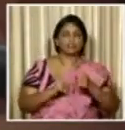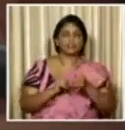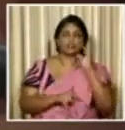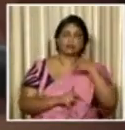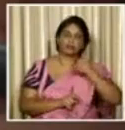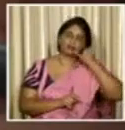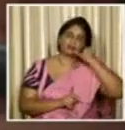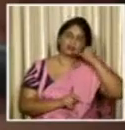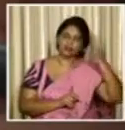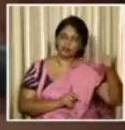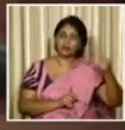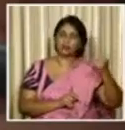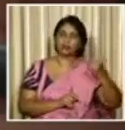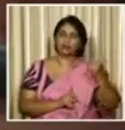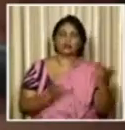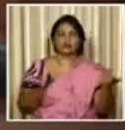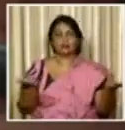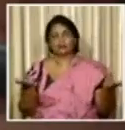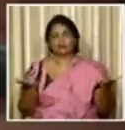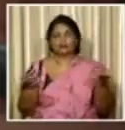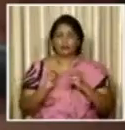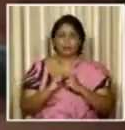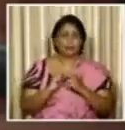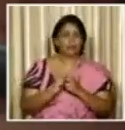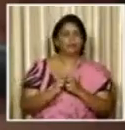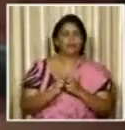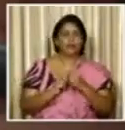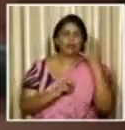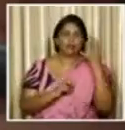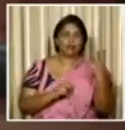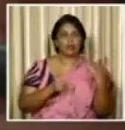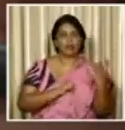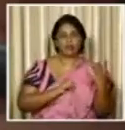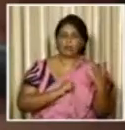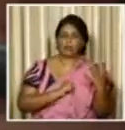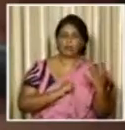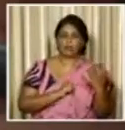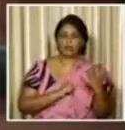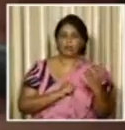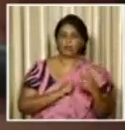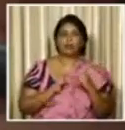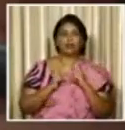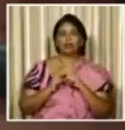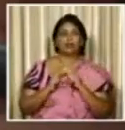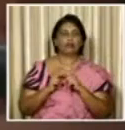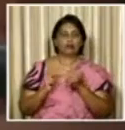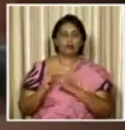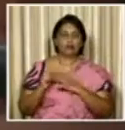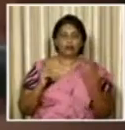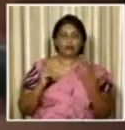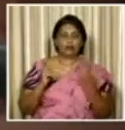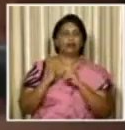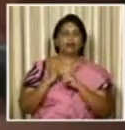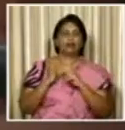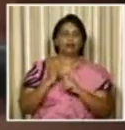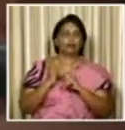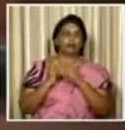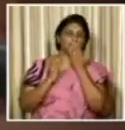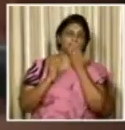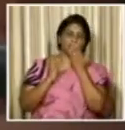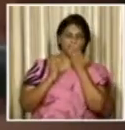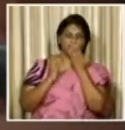ජනාධිපතිවරයාට කතා කළ කිව්වා මාර වැඩේ නුනි හතර දෙනෙක් පක්ෂයි දෙන්නෙක් විරුද්ධයි දෙන්නෙක්